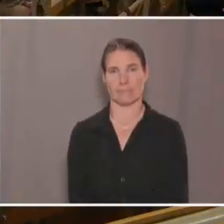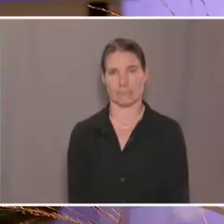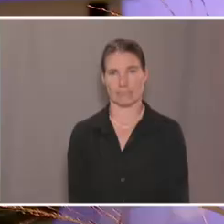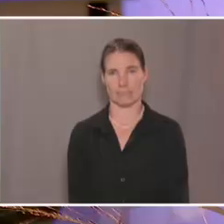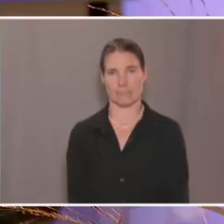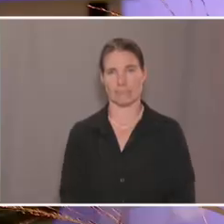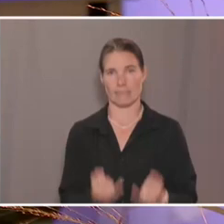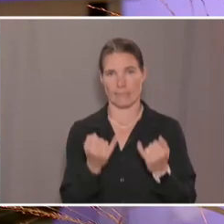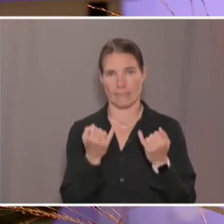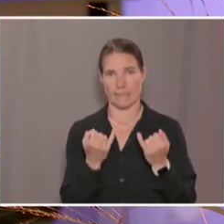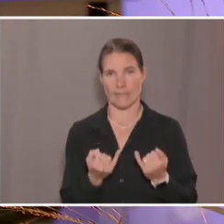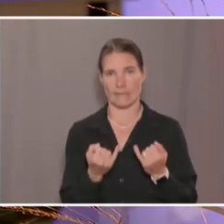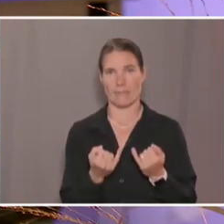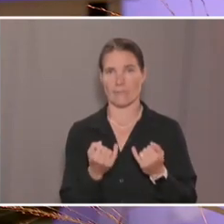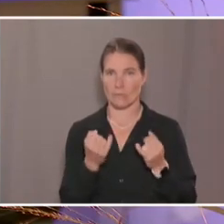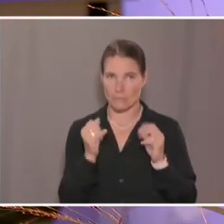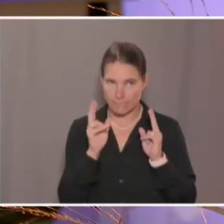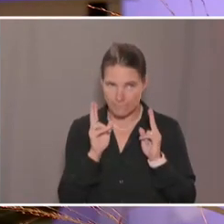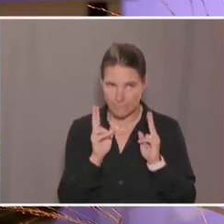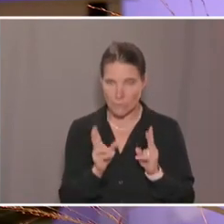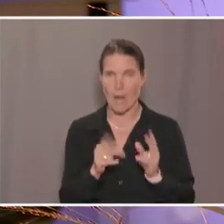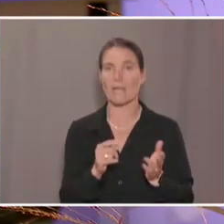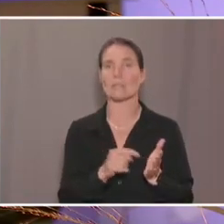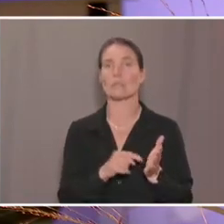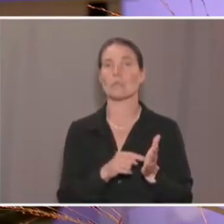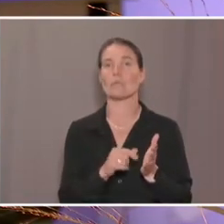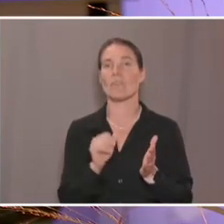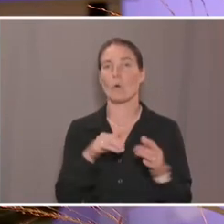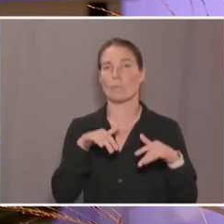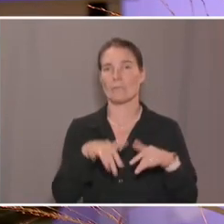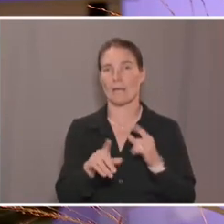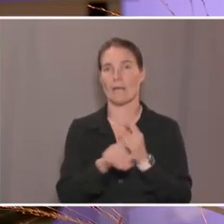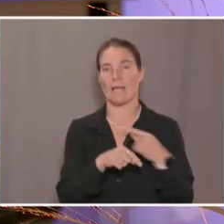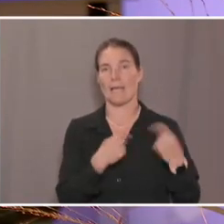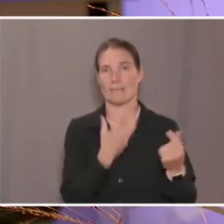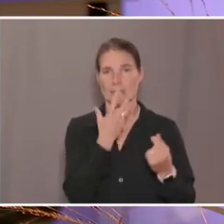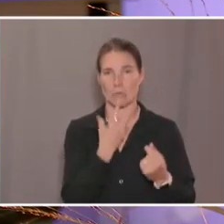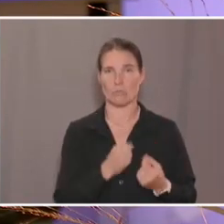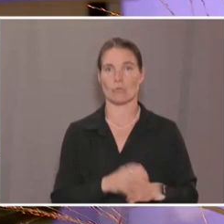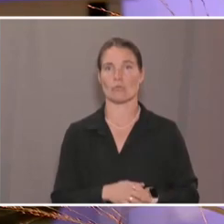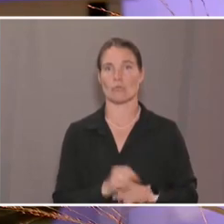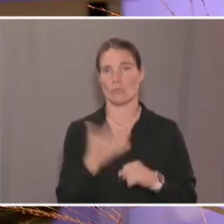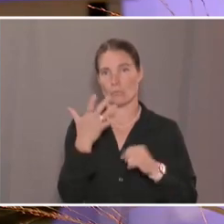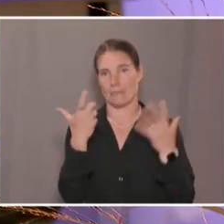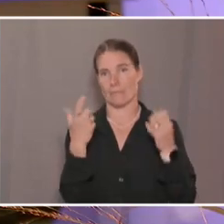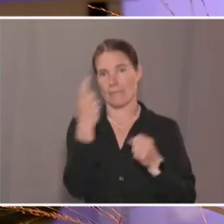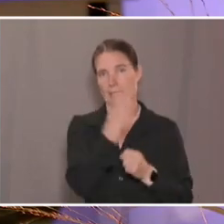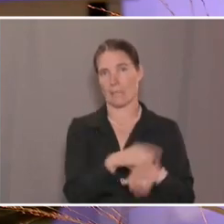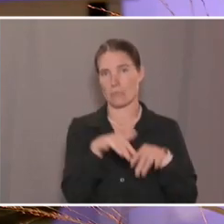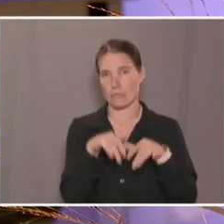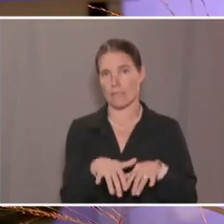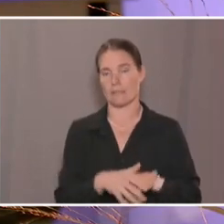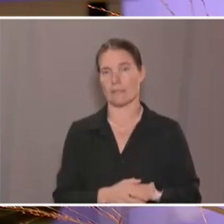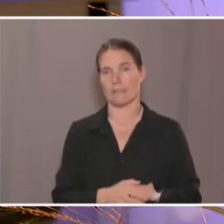Jetzt aber zum eigentlichen Anlass oder einem der beiden eigentlichen Anlässe. Herzlichen Glückwunsch zum 75-jährigen Bestehen